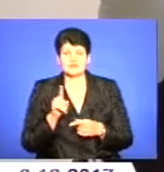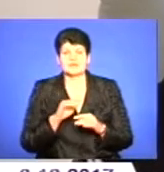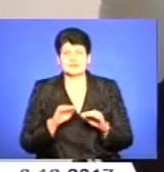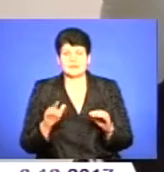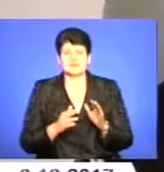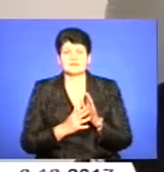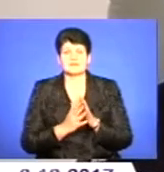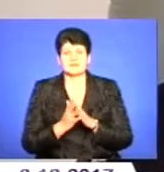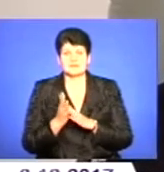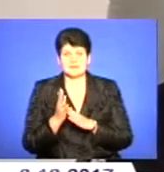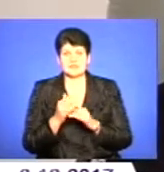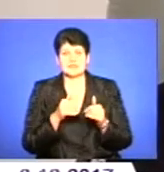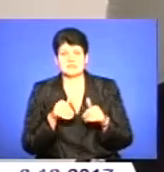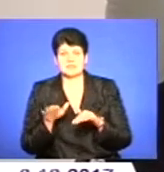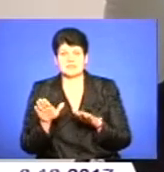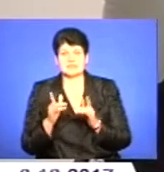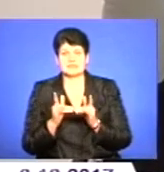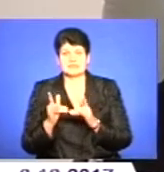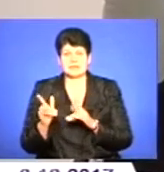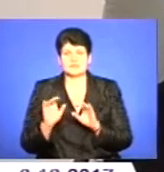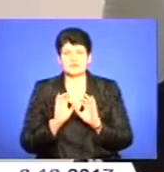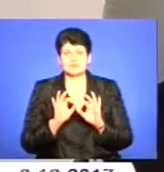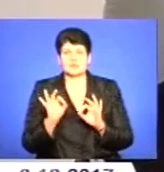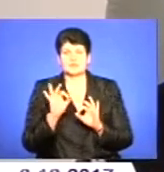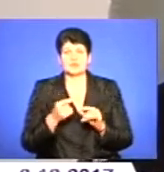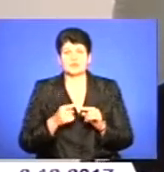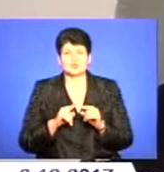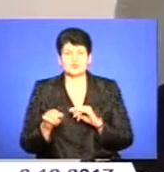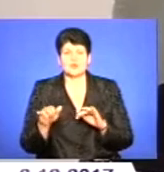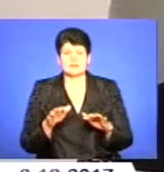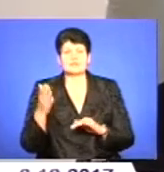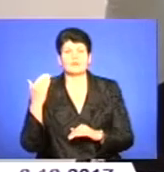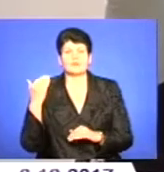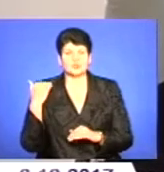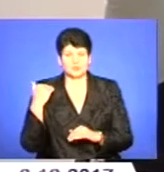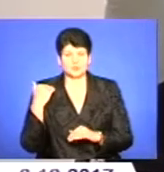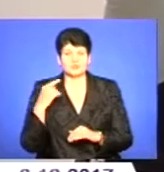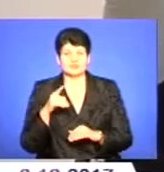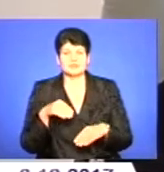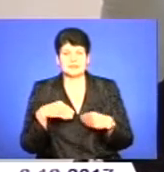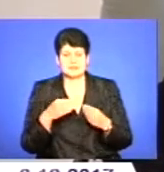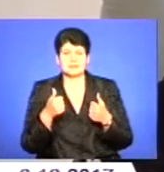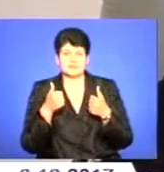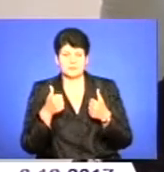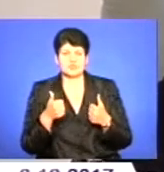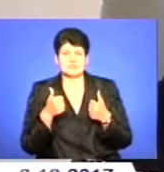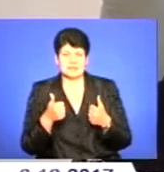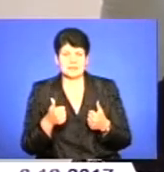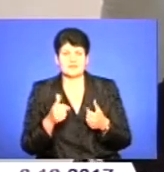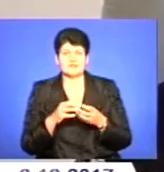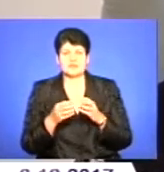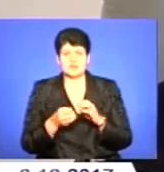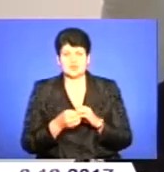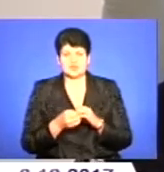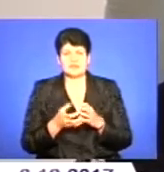які виросли і вийшли з інтернатів, розповідають про цю акцію в минулому, що вона дала позитивний